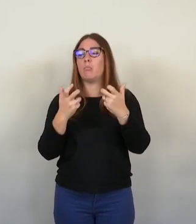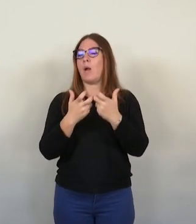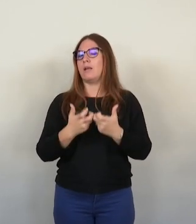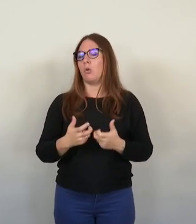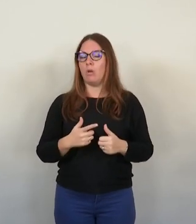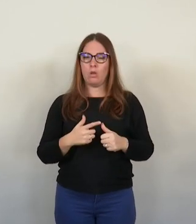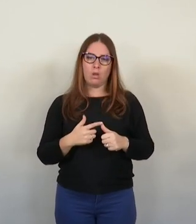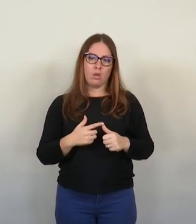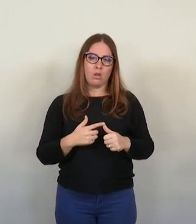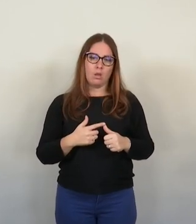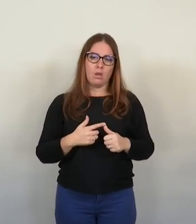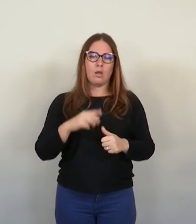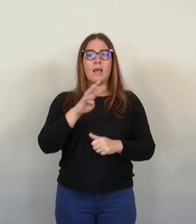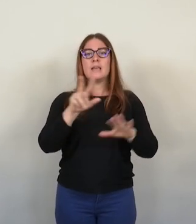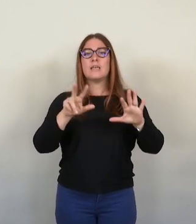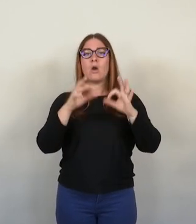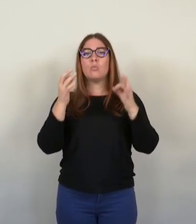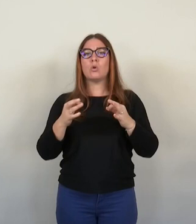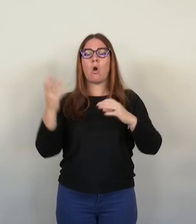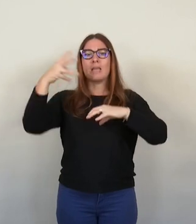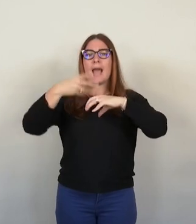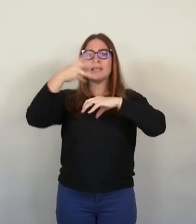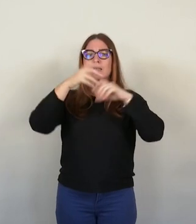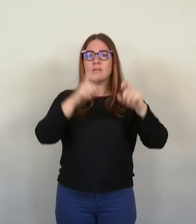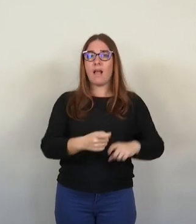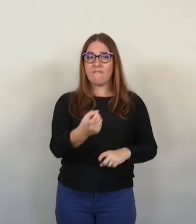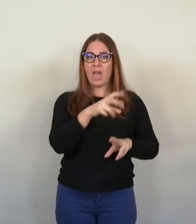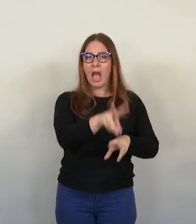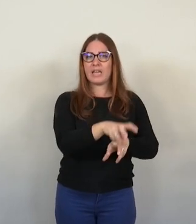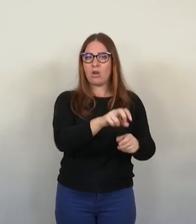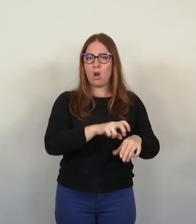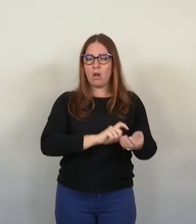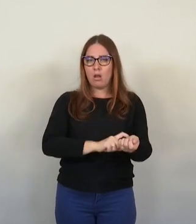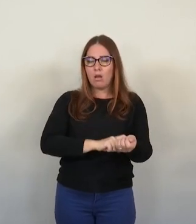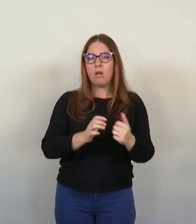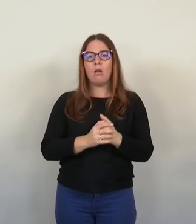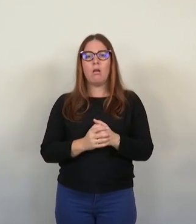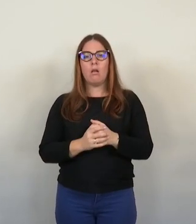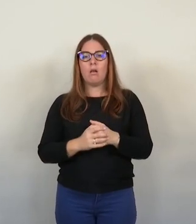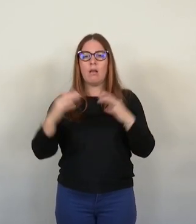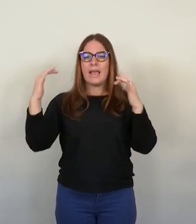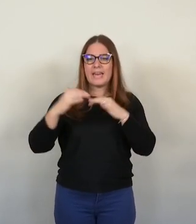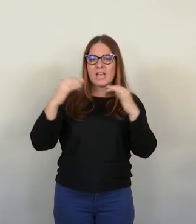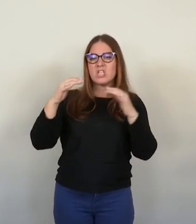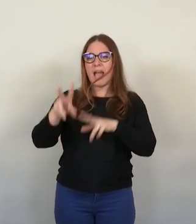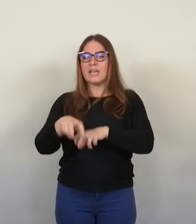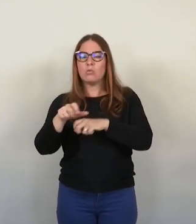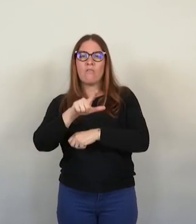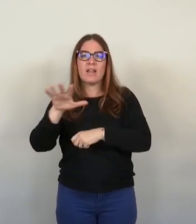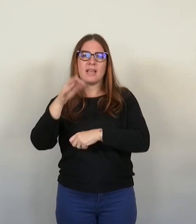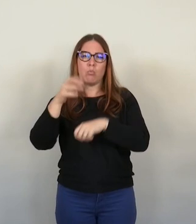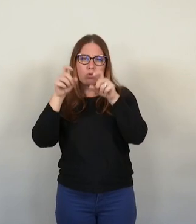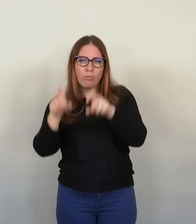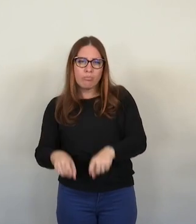propos réduire de 48 % les gaz à effet de serre d'origine agric cole réduire les consommations énergétiques de l'agriculture de 25